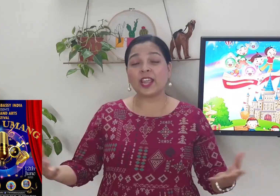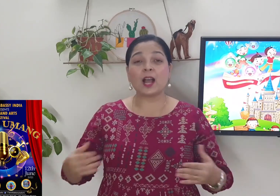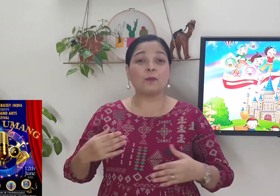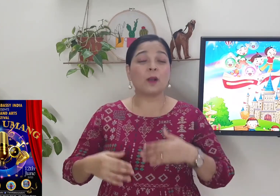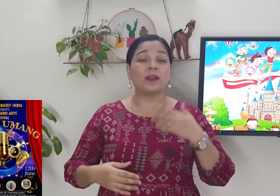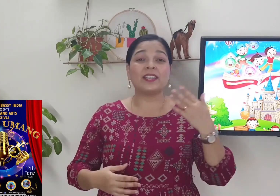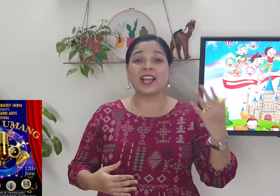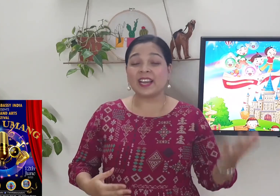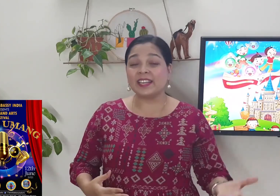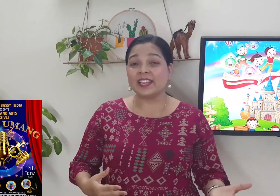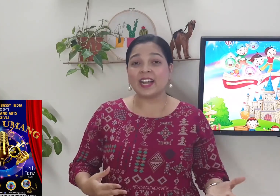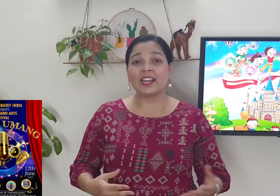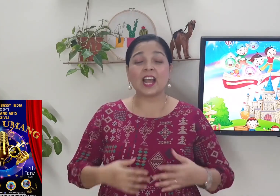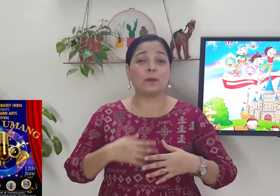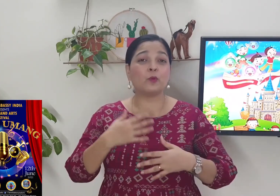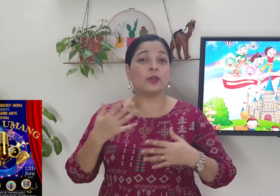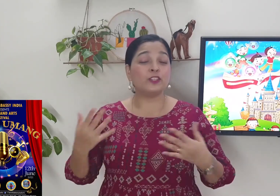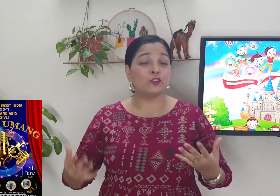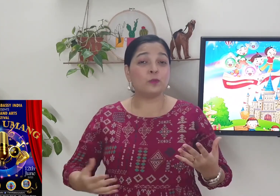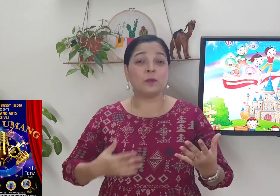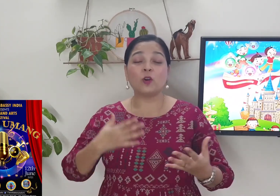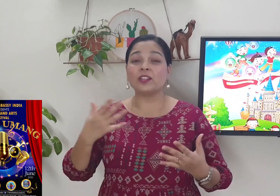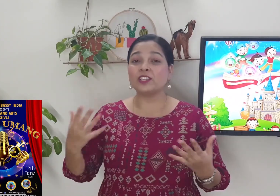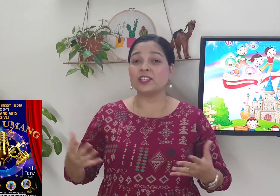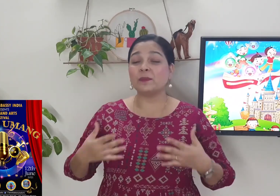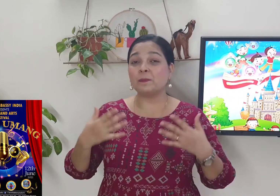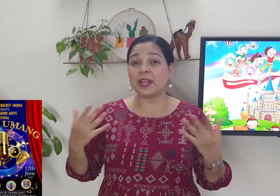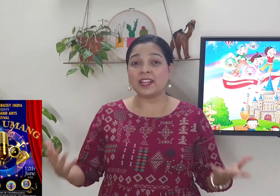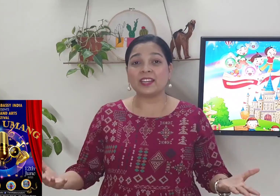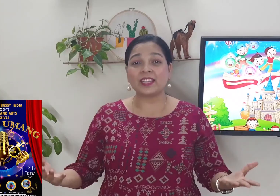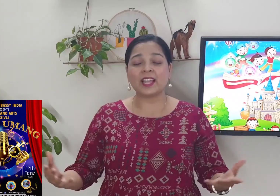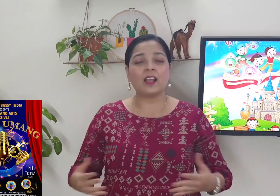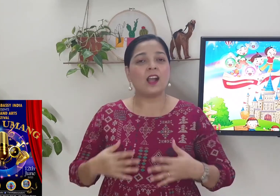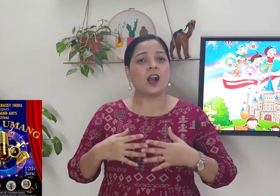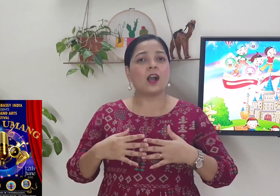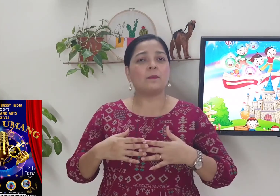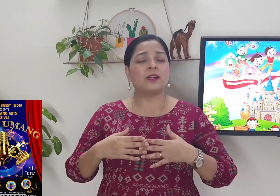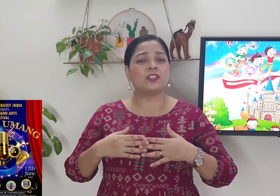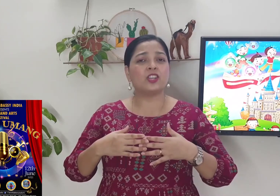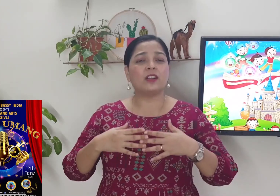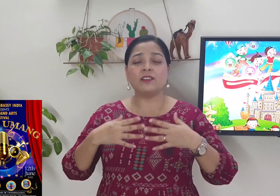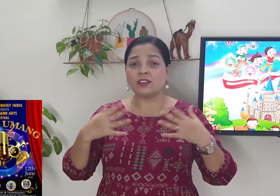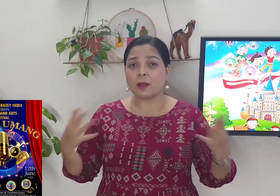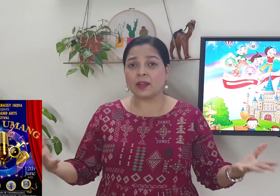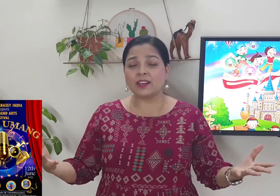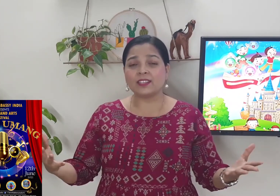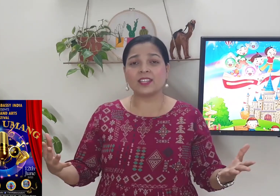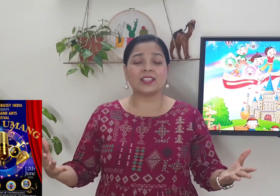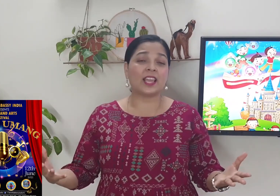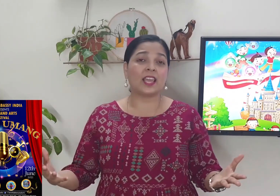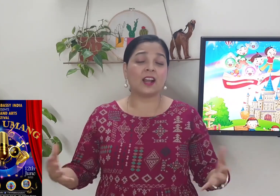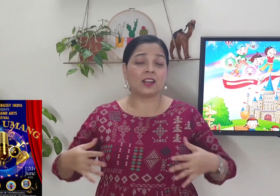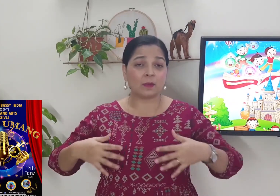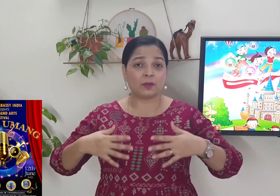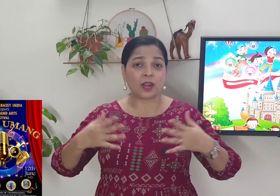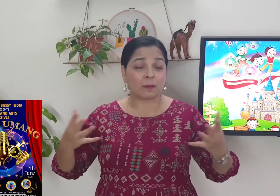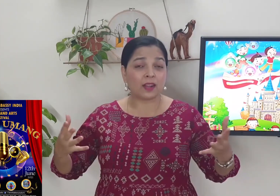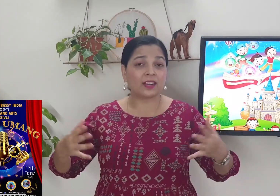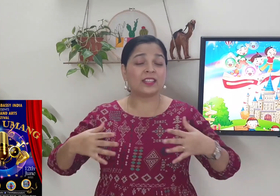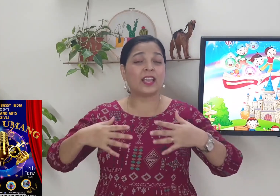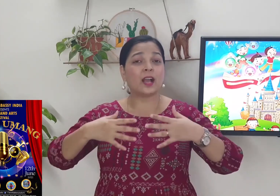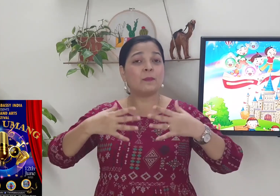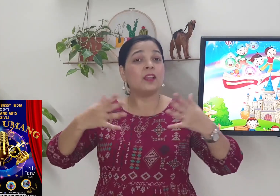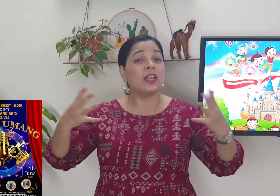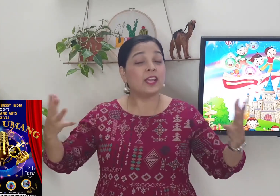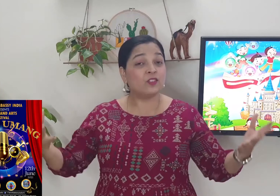आर्ट किंवा कसलाही टॅलेंट तुमच्यामध्ये असेल, तुम्ही कुठला इन्स्ट्रुमेंट वाजत असेल, तुम्ही ड्रामा करत असाल, तर जर तुम्ही नाट्य